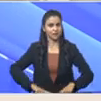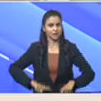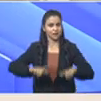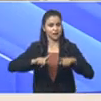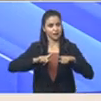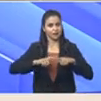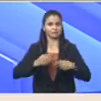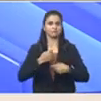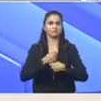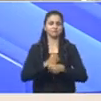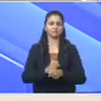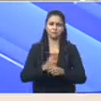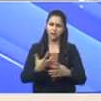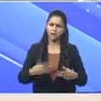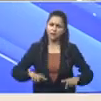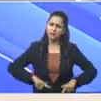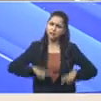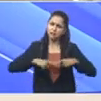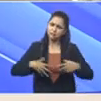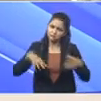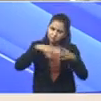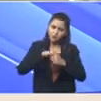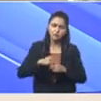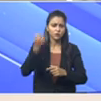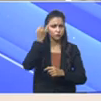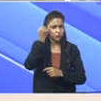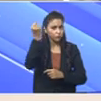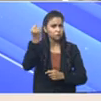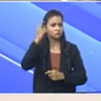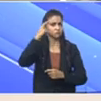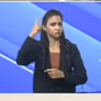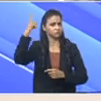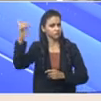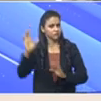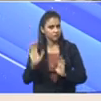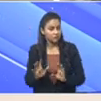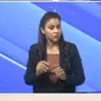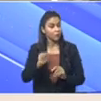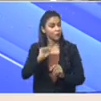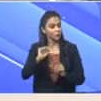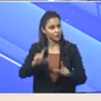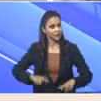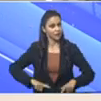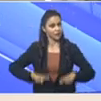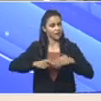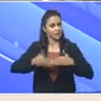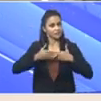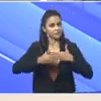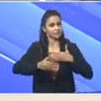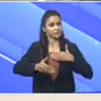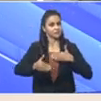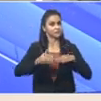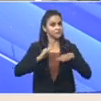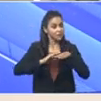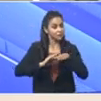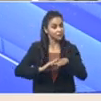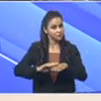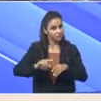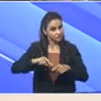बनाइए, उसे सोचिए, उसका सपना देखिए, उसे जीना शुरू करिए।